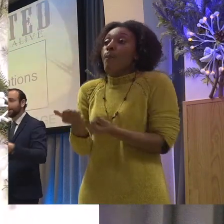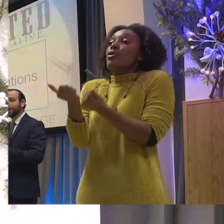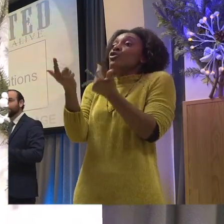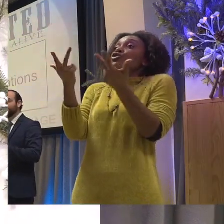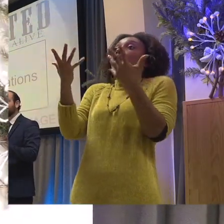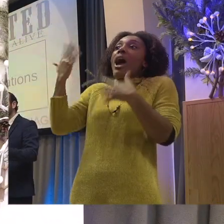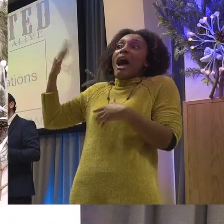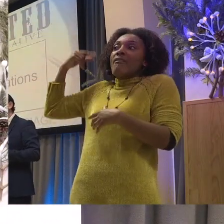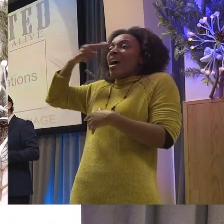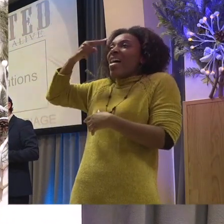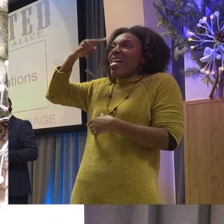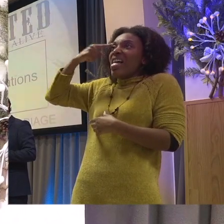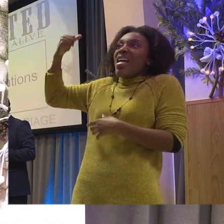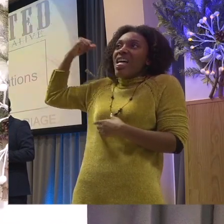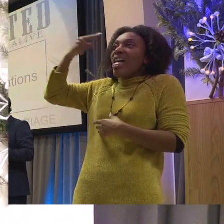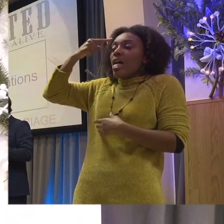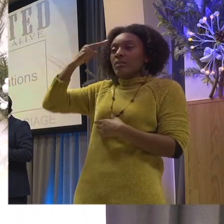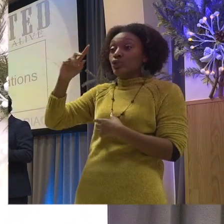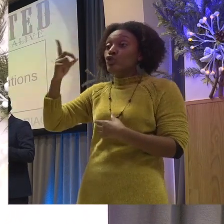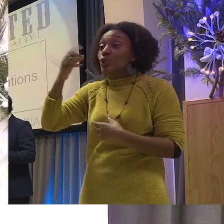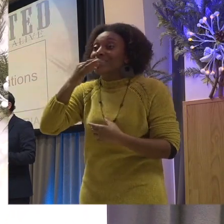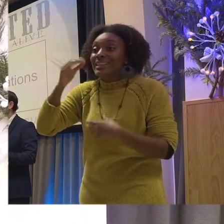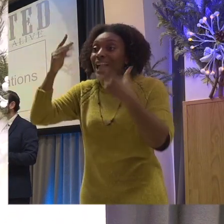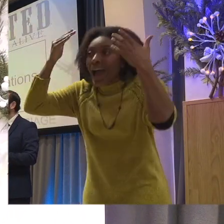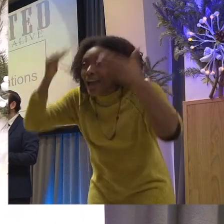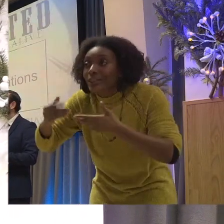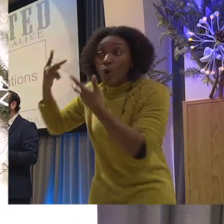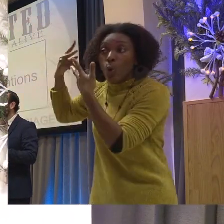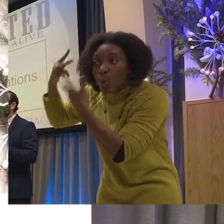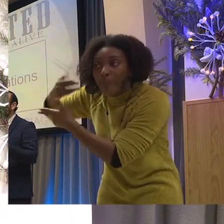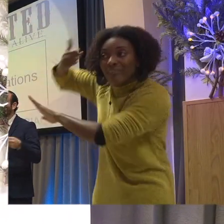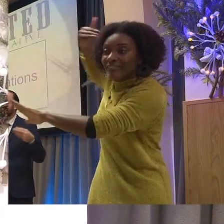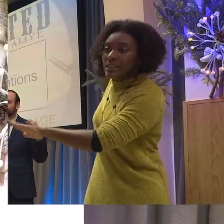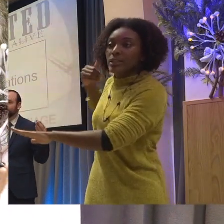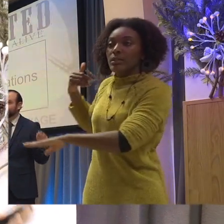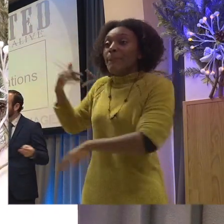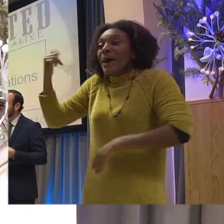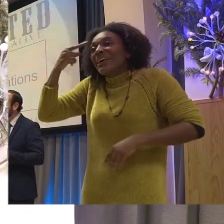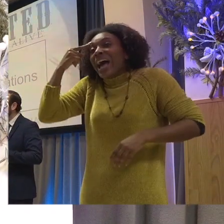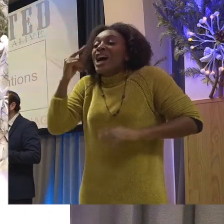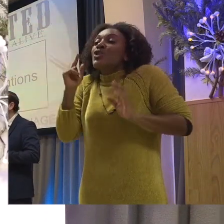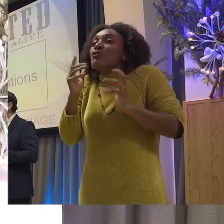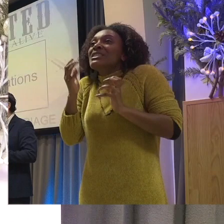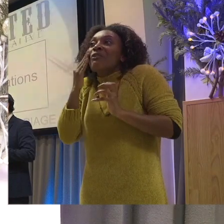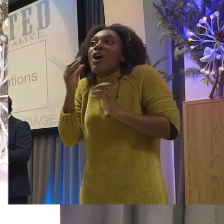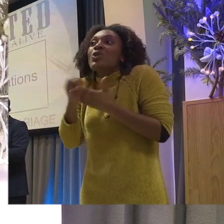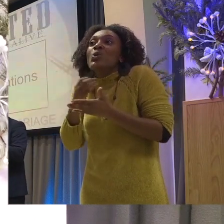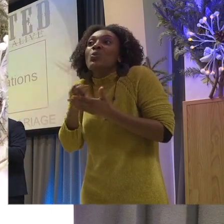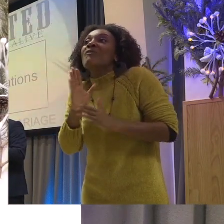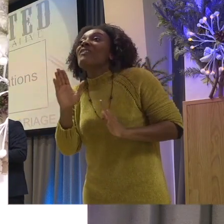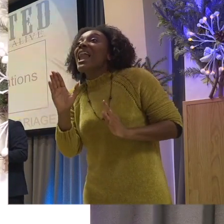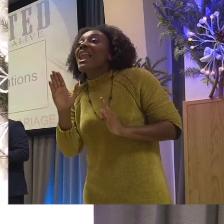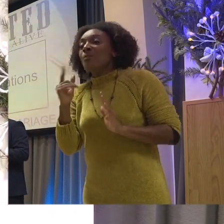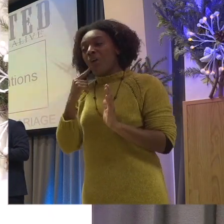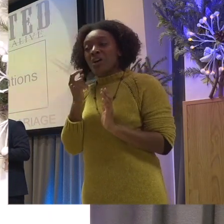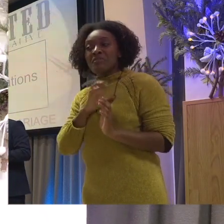importe. Mais dans tous les cas, Dieu te demande de couper tout cela. N'entretiens pas les relations du passé avec les personnes qui ont partagé